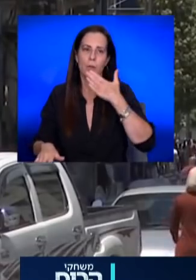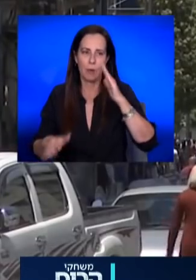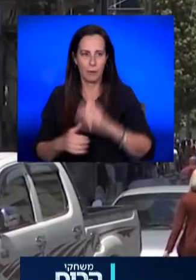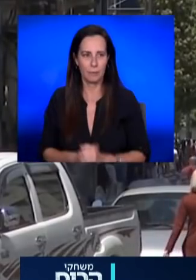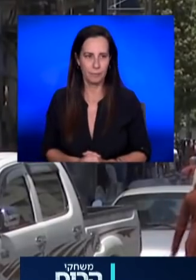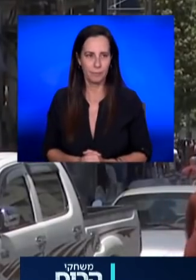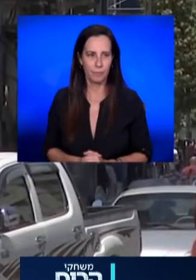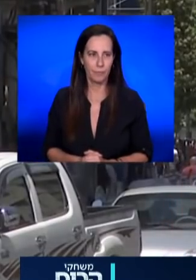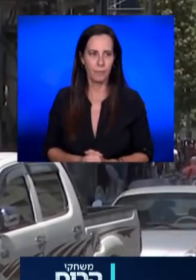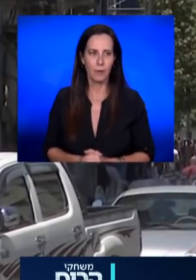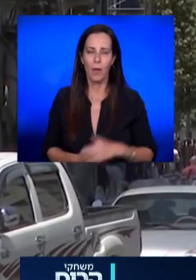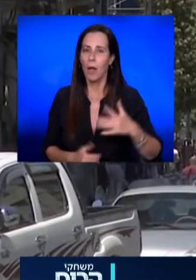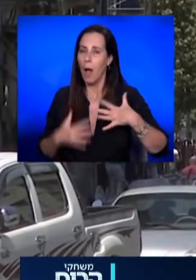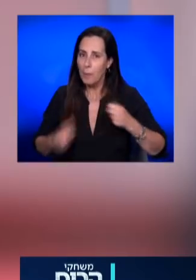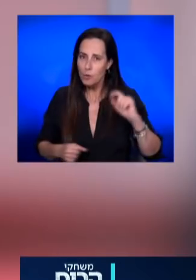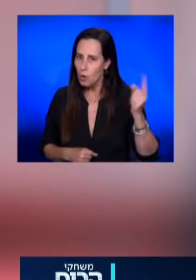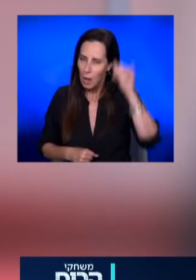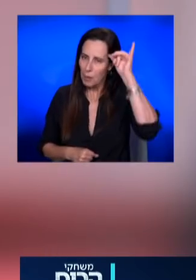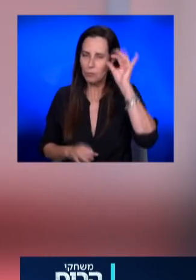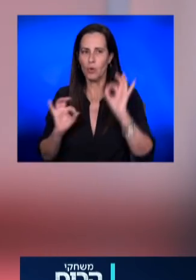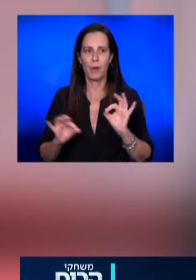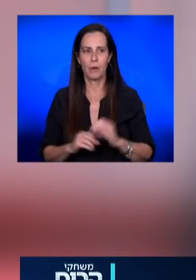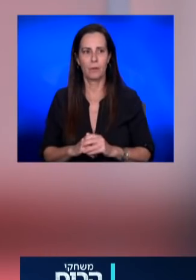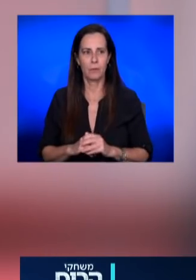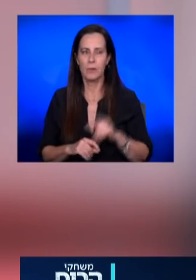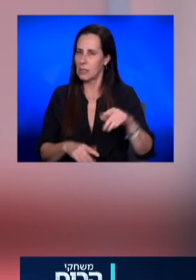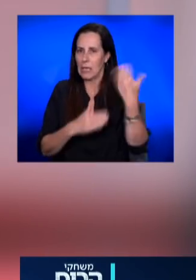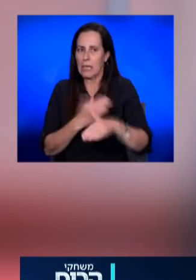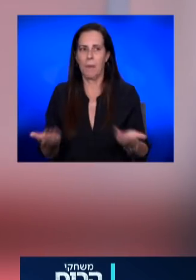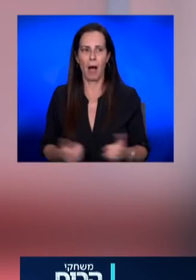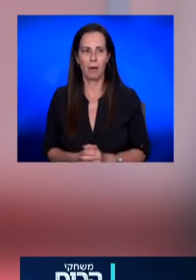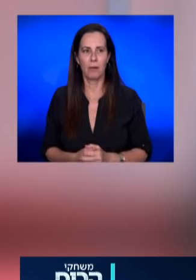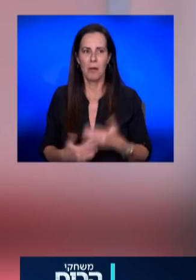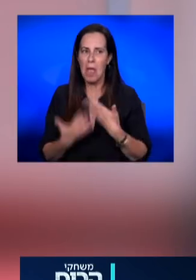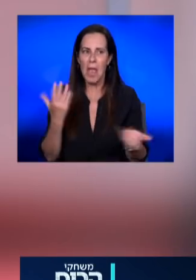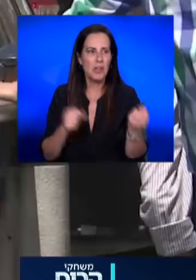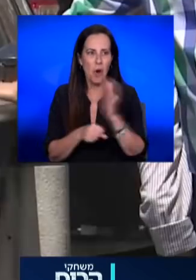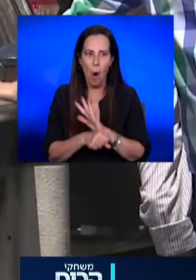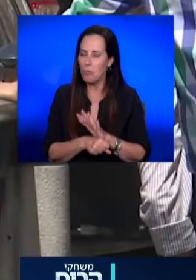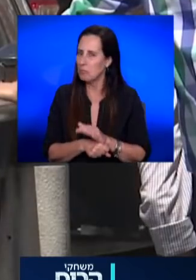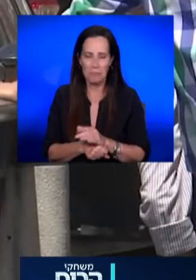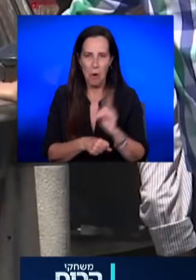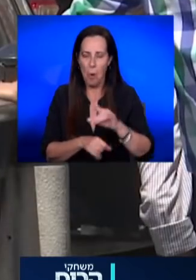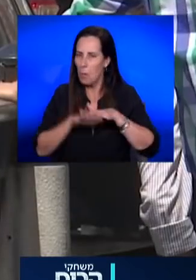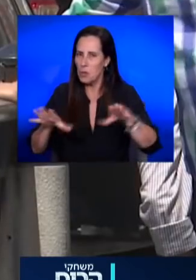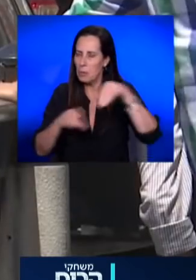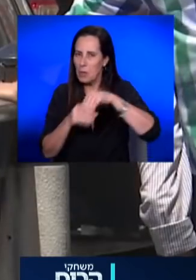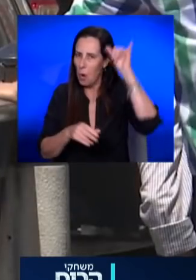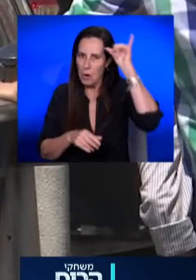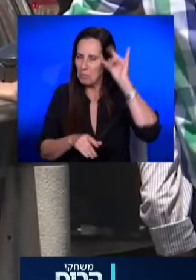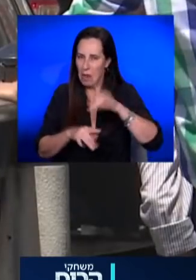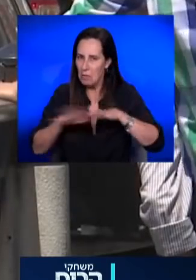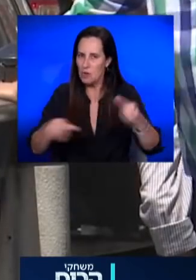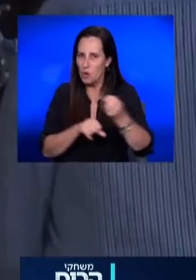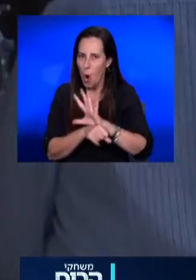لله والشكر كل الاردن صحتها زينه كلها انتهت انتهى الفيروس لم يعد ينتقل من اردني الى